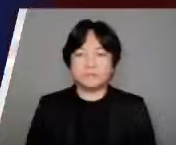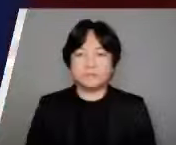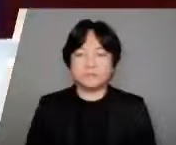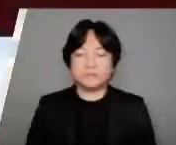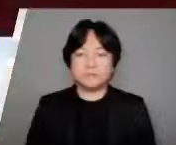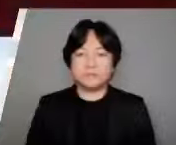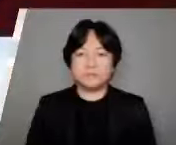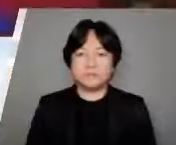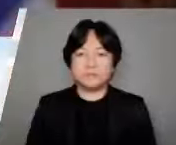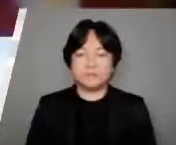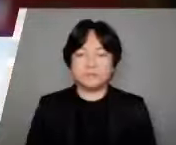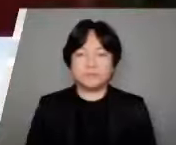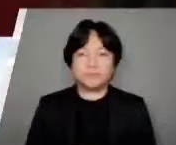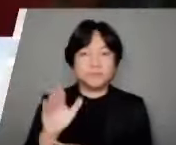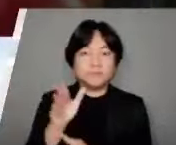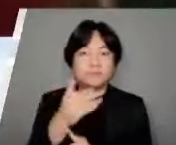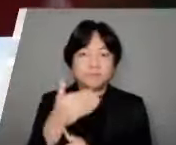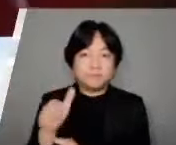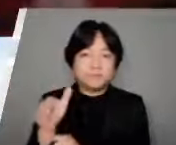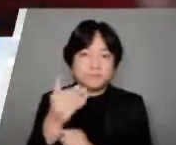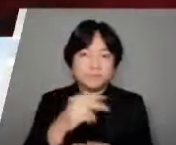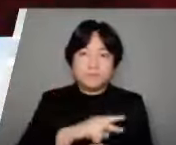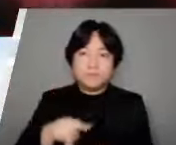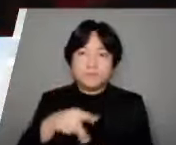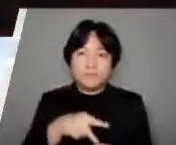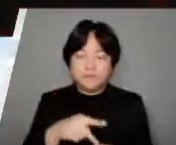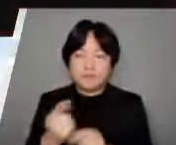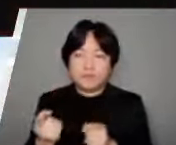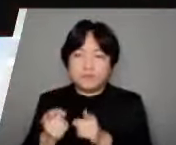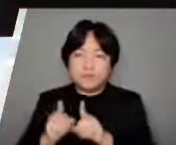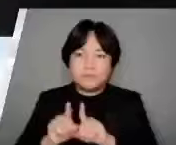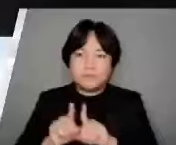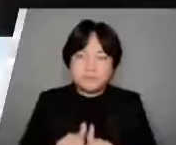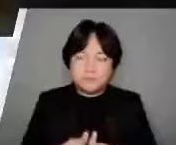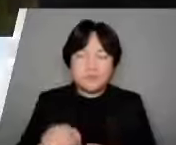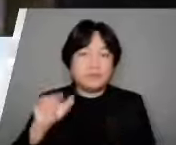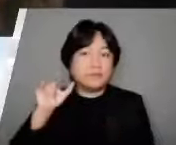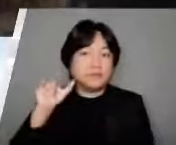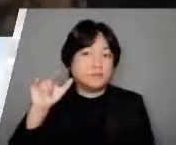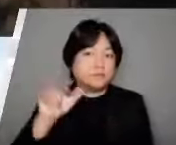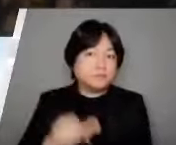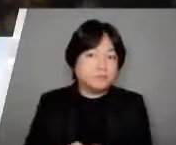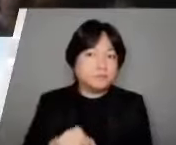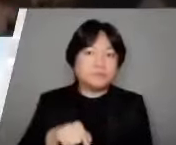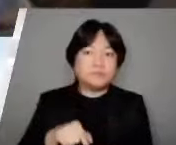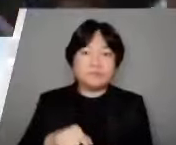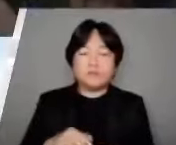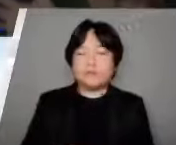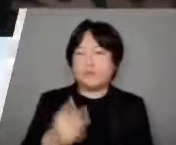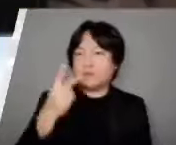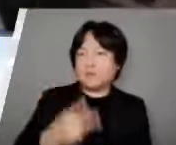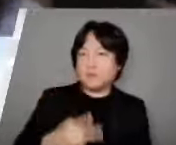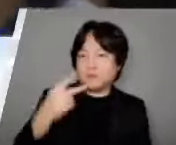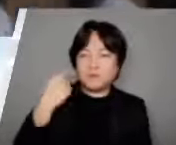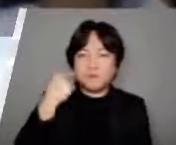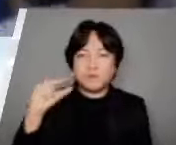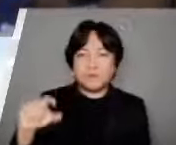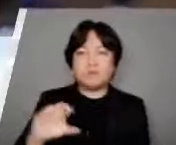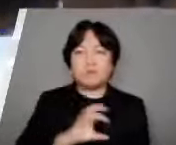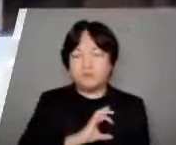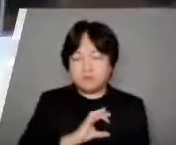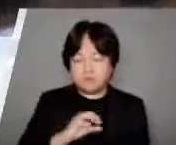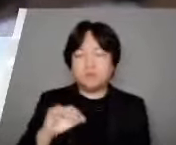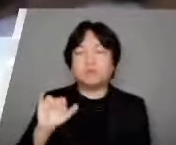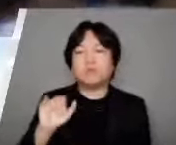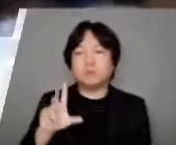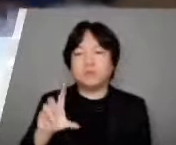Bit-bit ang watawat ng Pilipinas, sabay na bumaba ng eroplano sina two-time Olympic gold medalist Carlos Yulo at bronze medalist